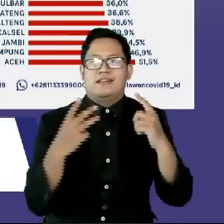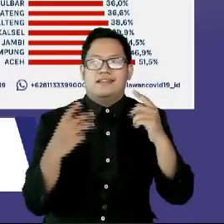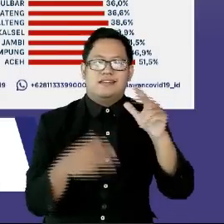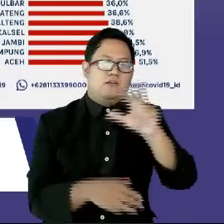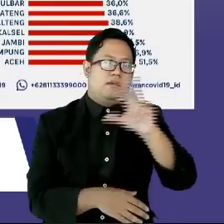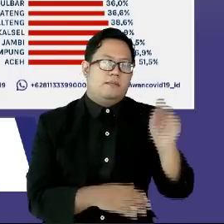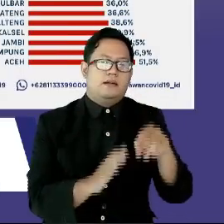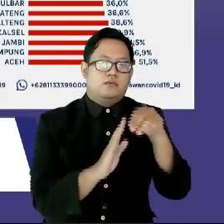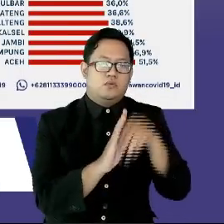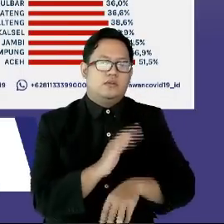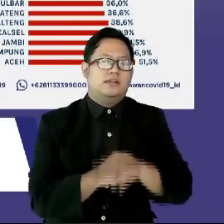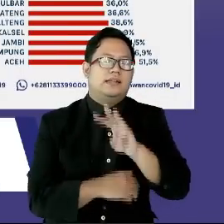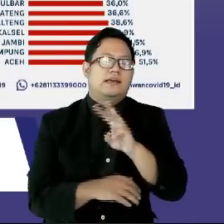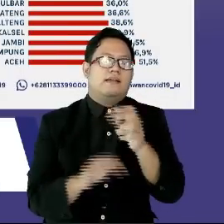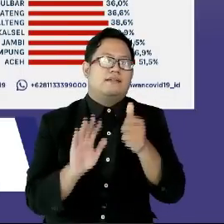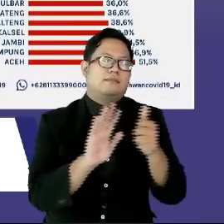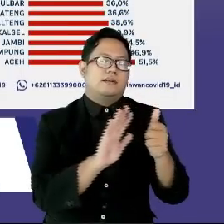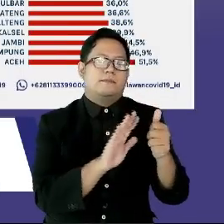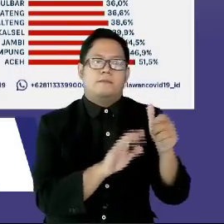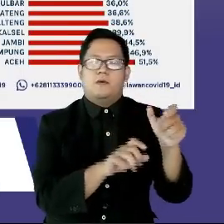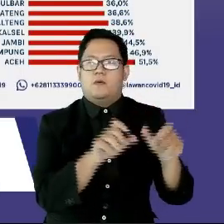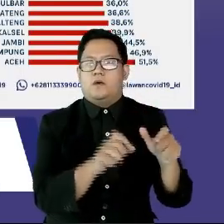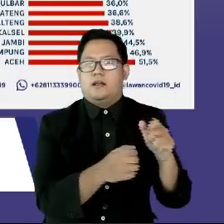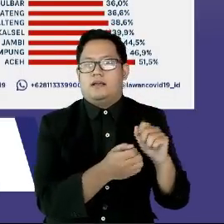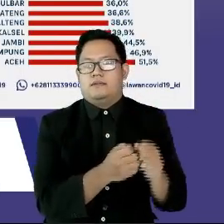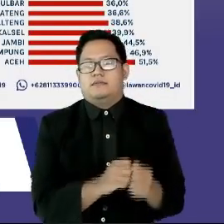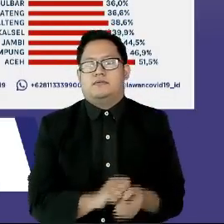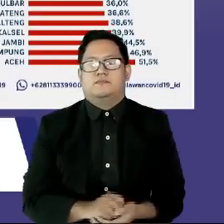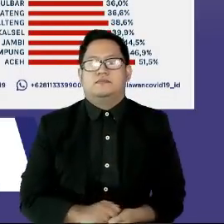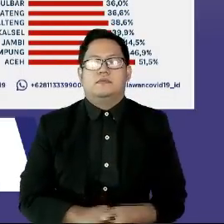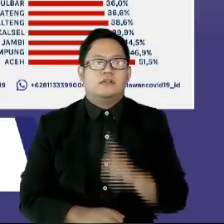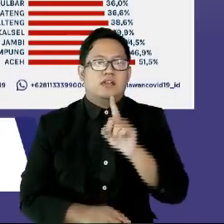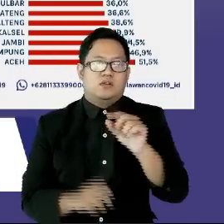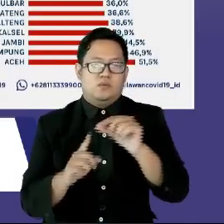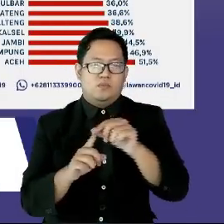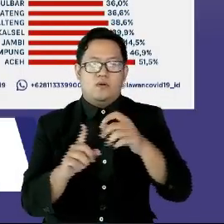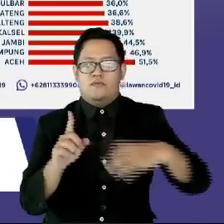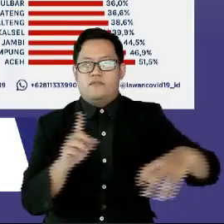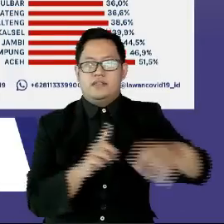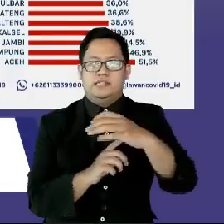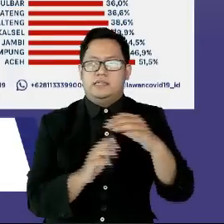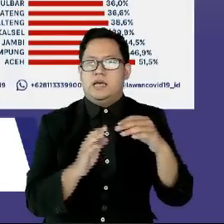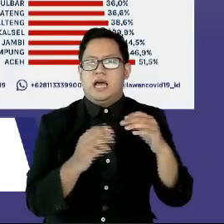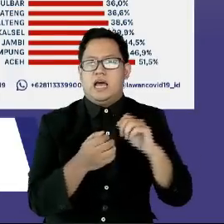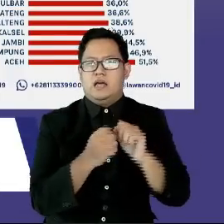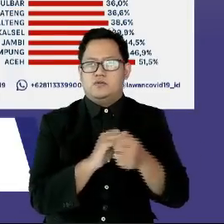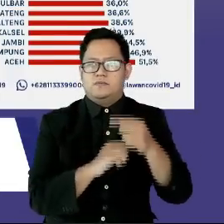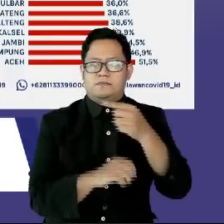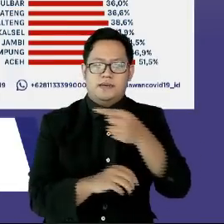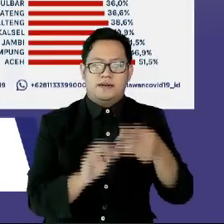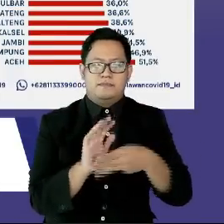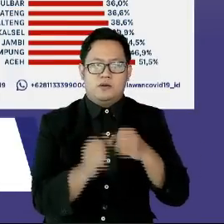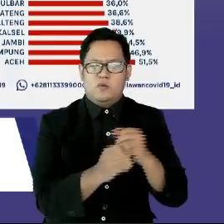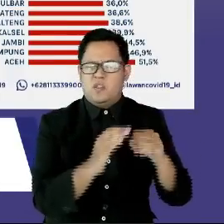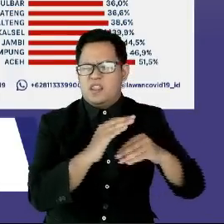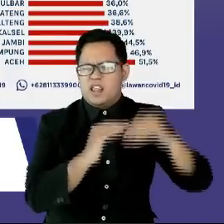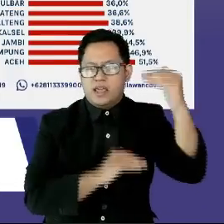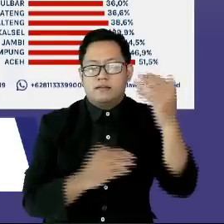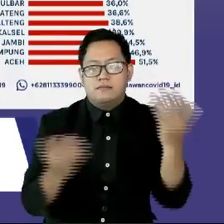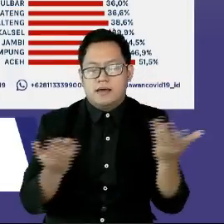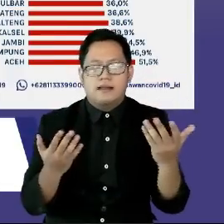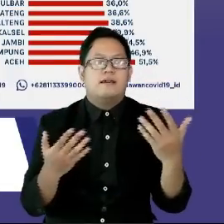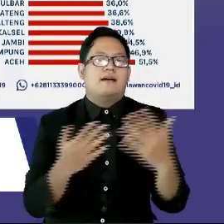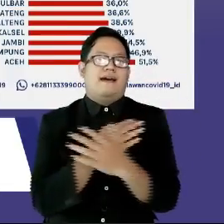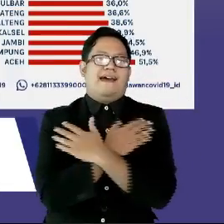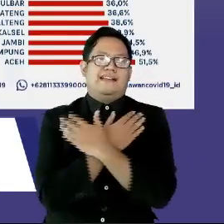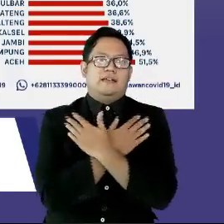3.996 kasus. Hanya ada satu provinsi yang masih mengalami kenaikan kasus mingguan, yaitu Aceh yang